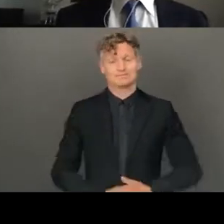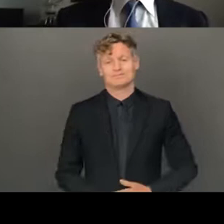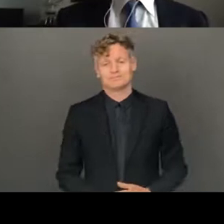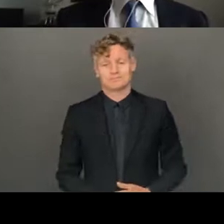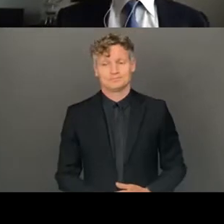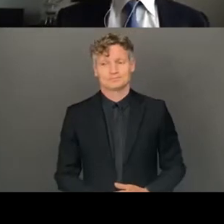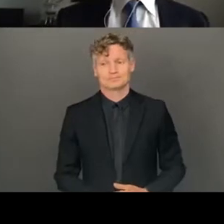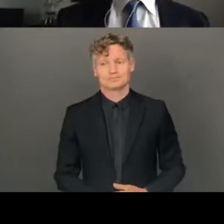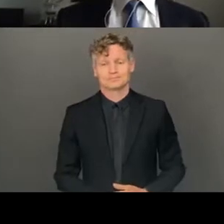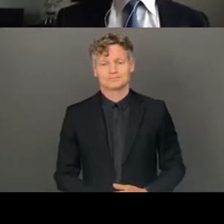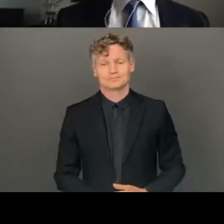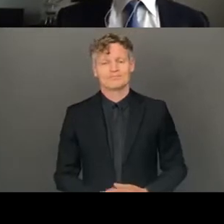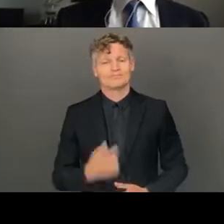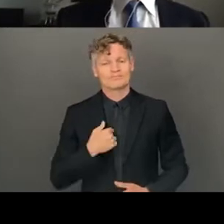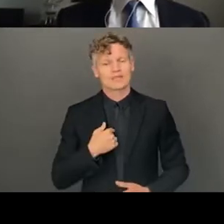des personnes